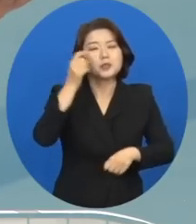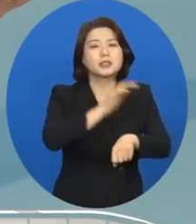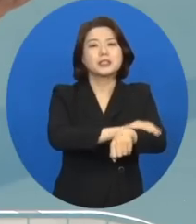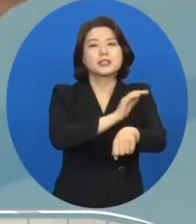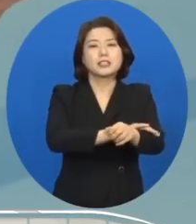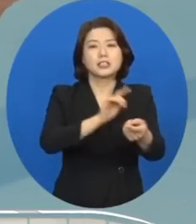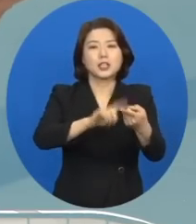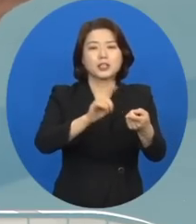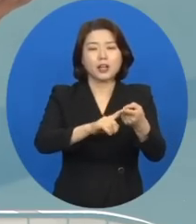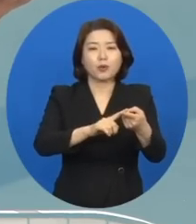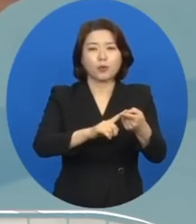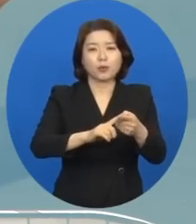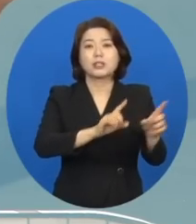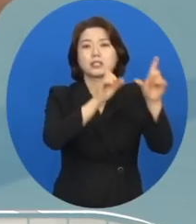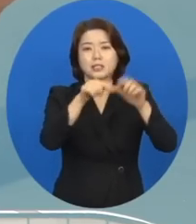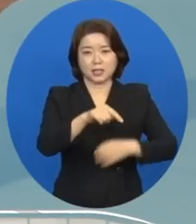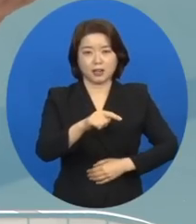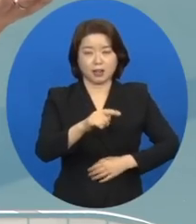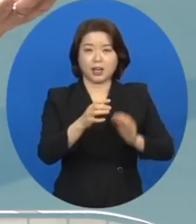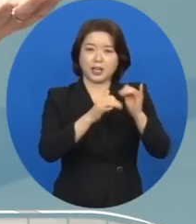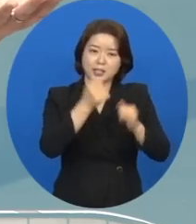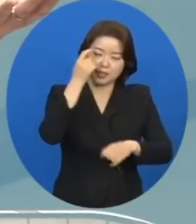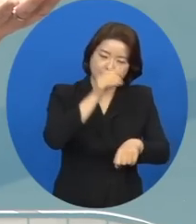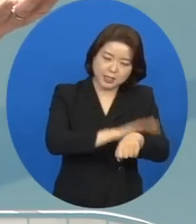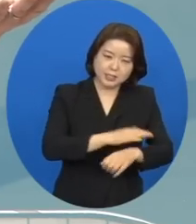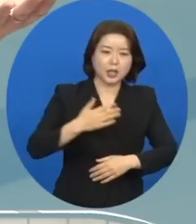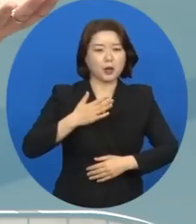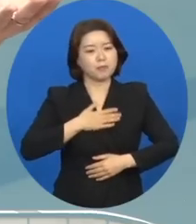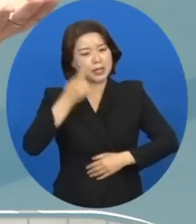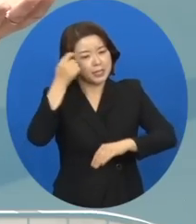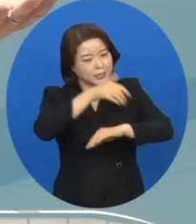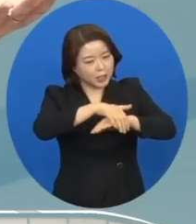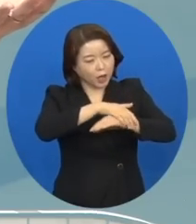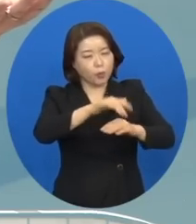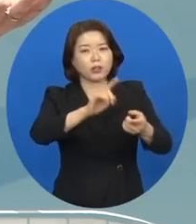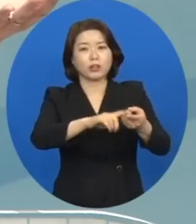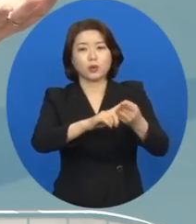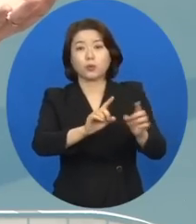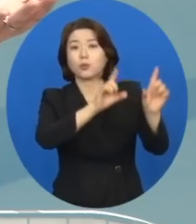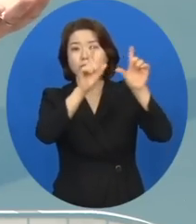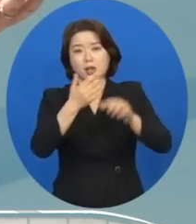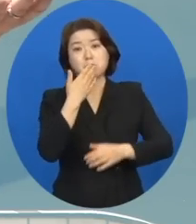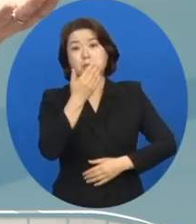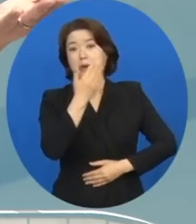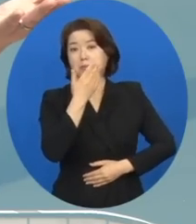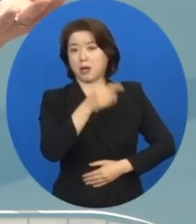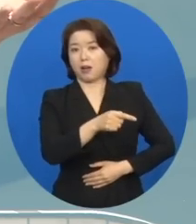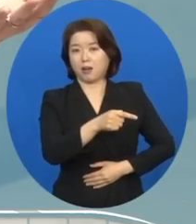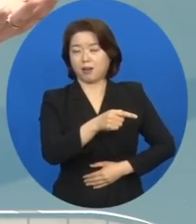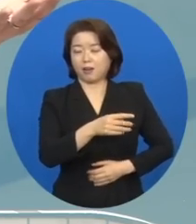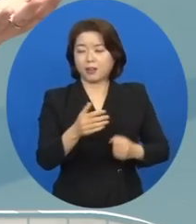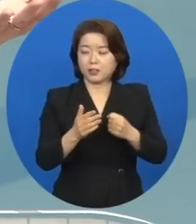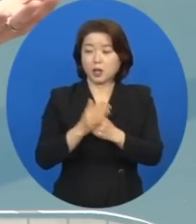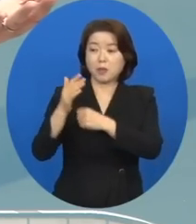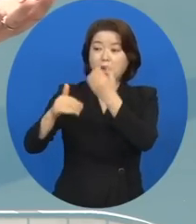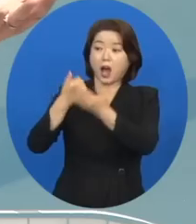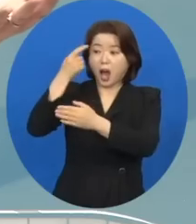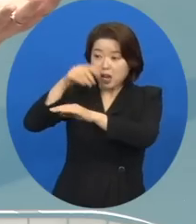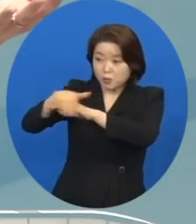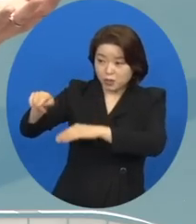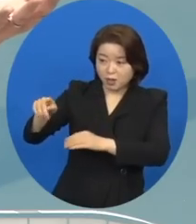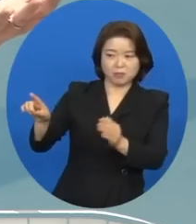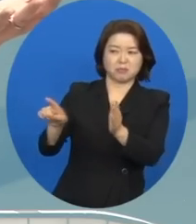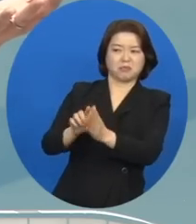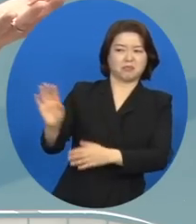사람들입니다. 인간의 지혜와 인간의 모략으로 살아갈 수 있다, 그래서 하나님의 모략을 믿지도